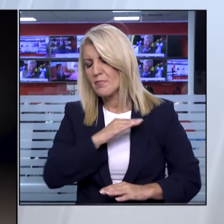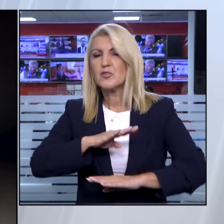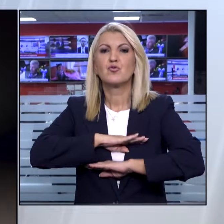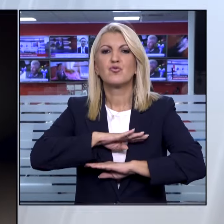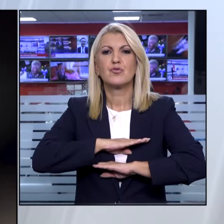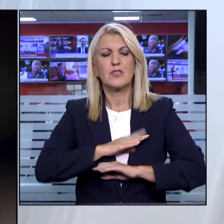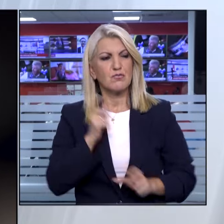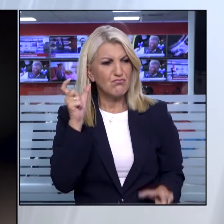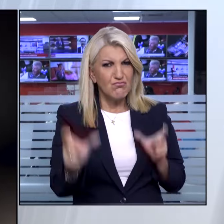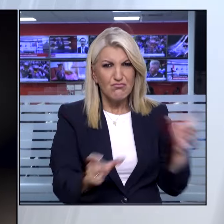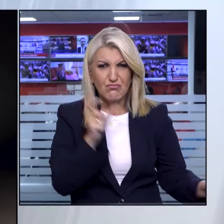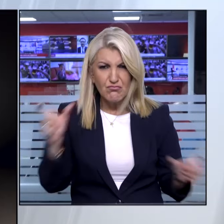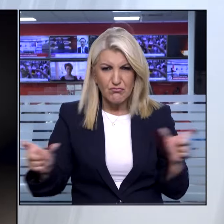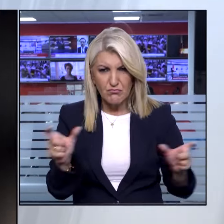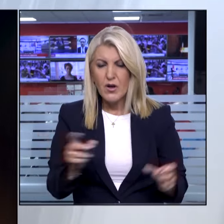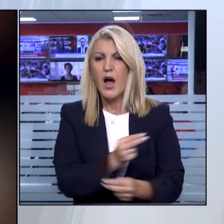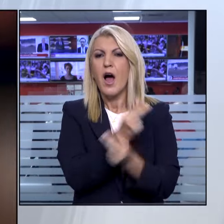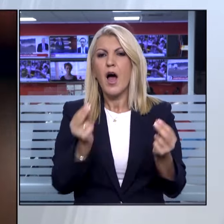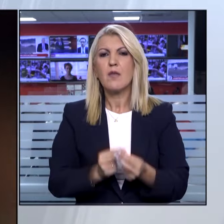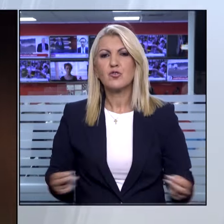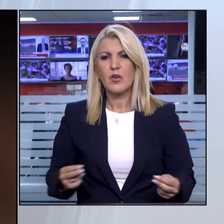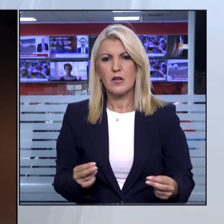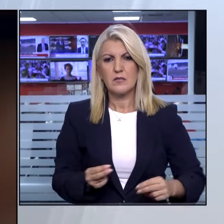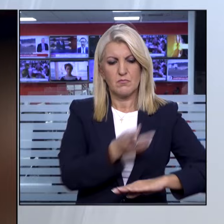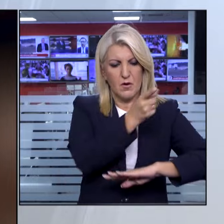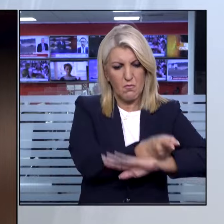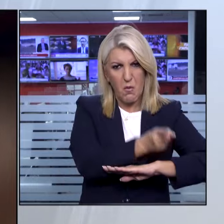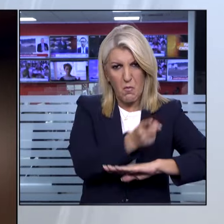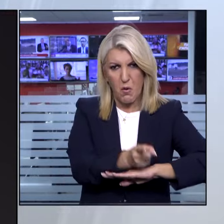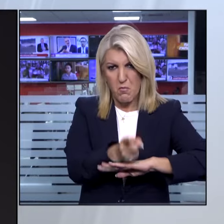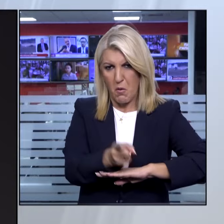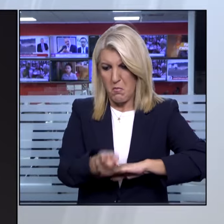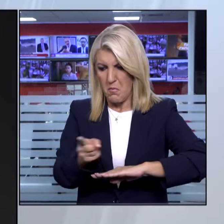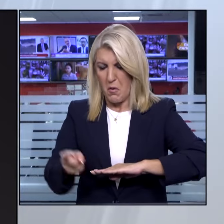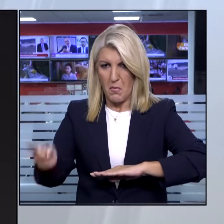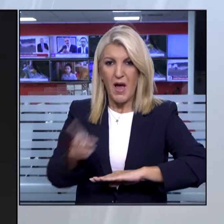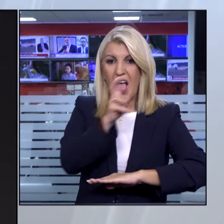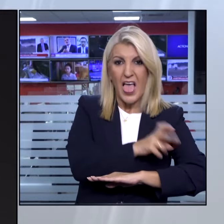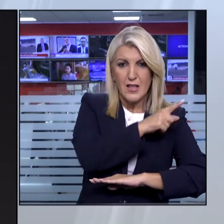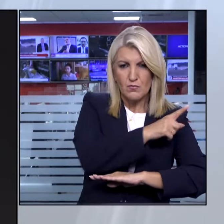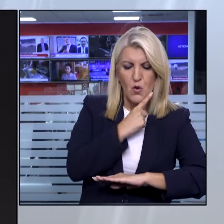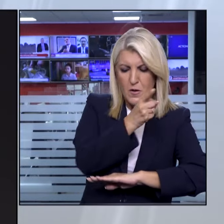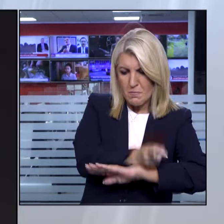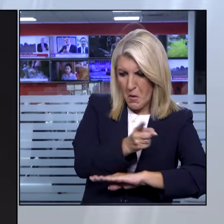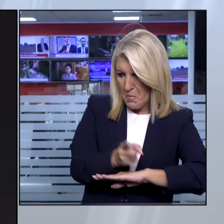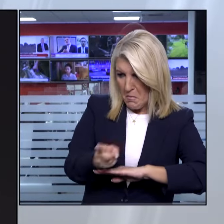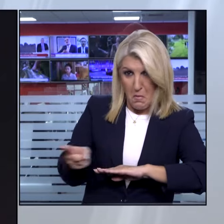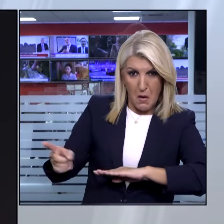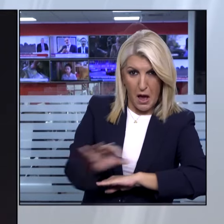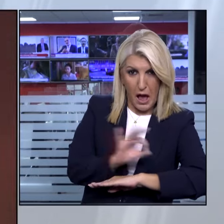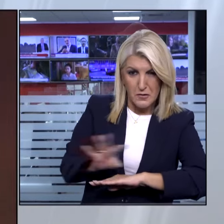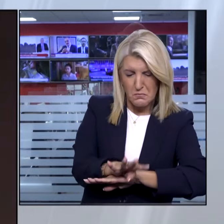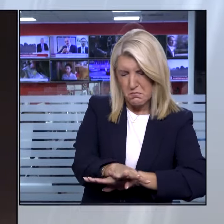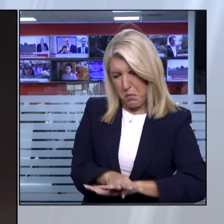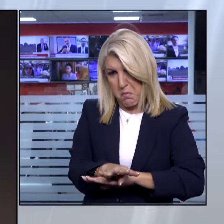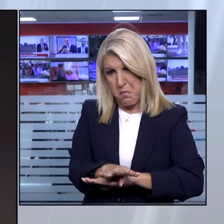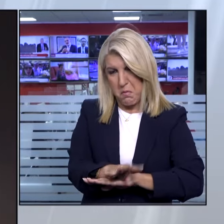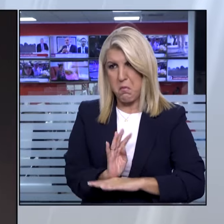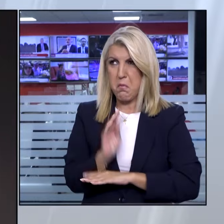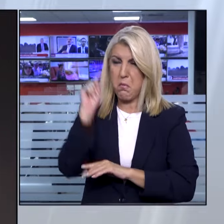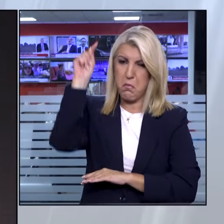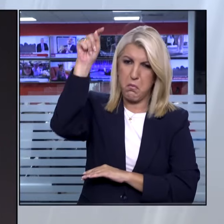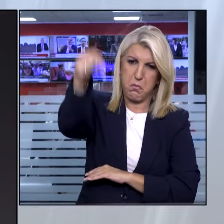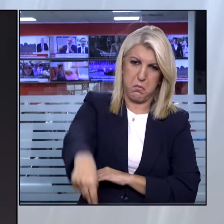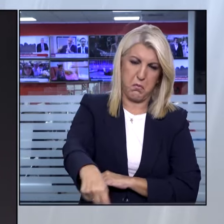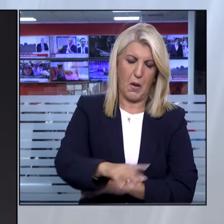100 τοποθεσίες εκτοξευτήρων ρουκετών στο λιβανικό έδαφος. Παρ' όλα αυτά, η φιλοϊρανική